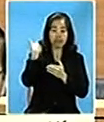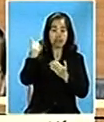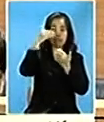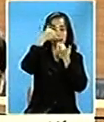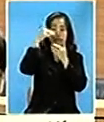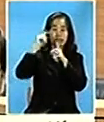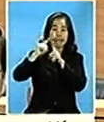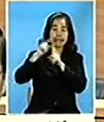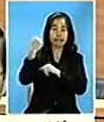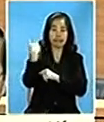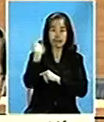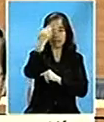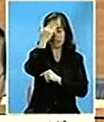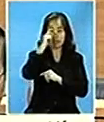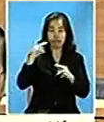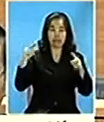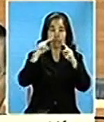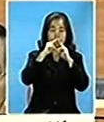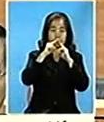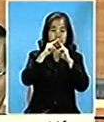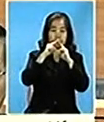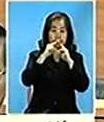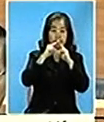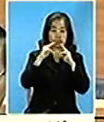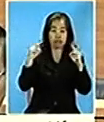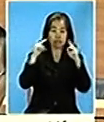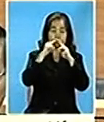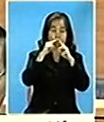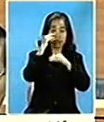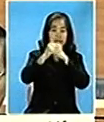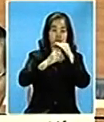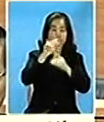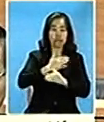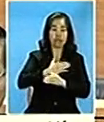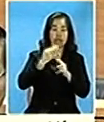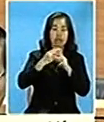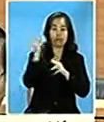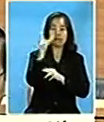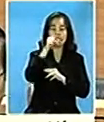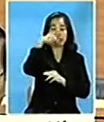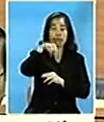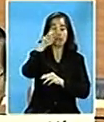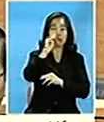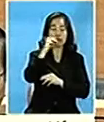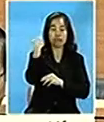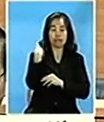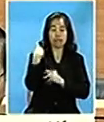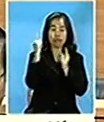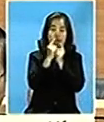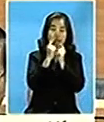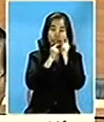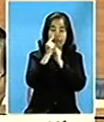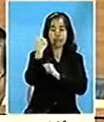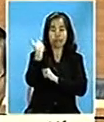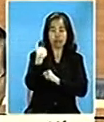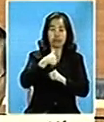ไม่เพราะว่ากระทรวงพัฒนาของเรานะฮะเรียนขอเรียกพม.กันว่าได้ไปขอเจรจาและบอกว่าจะท